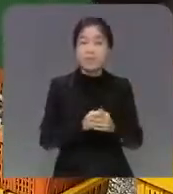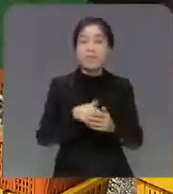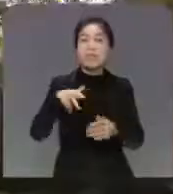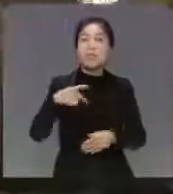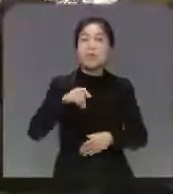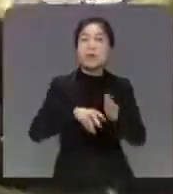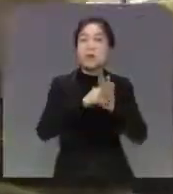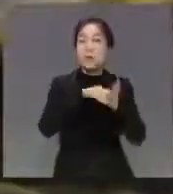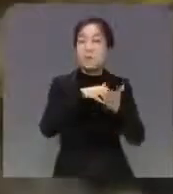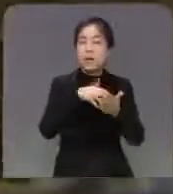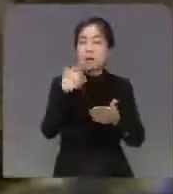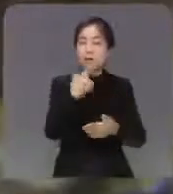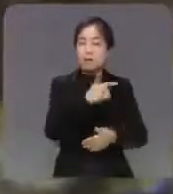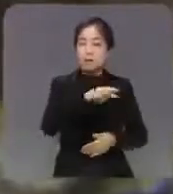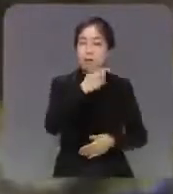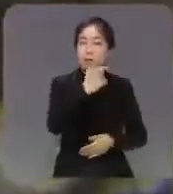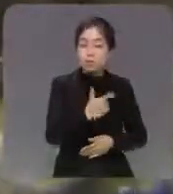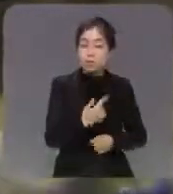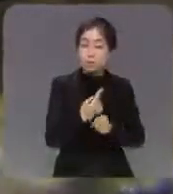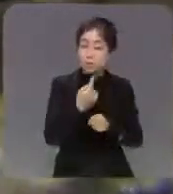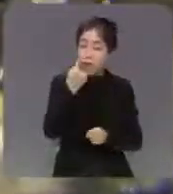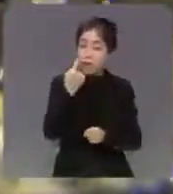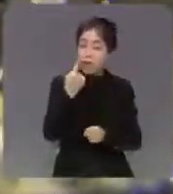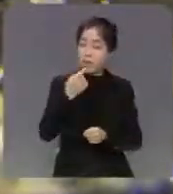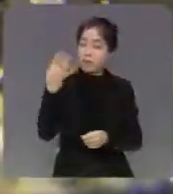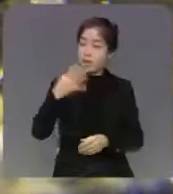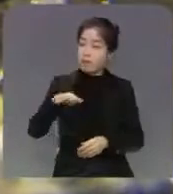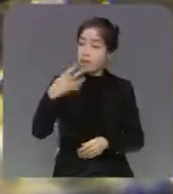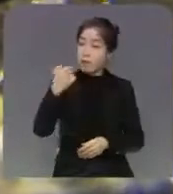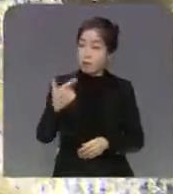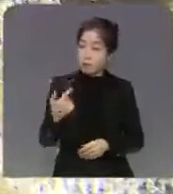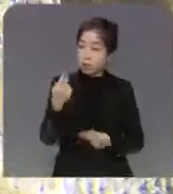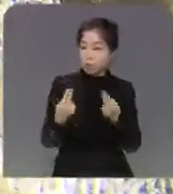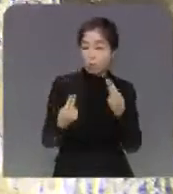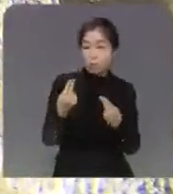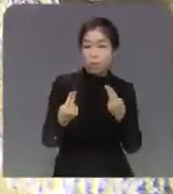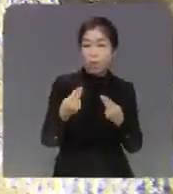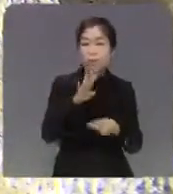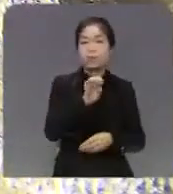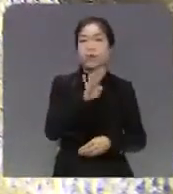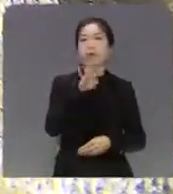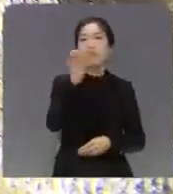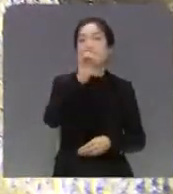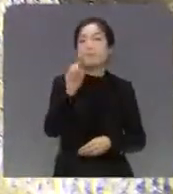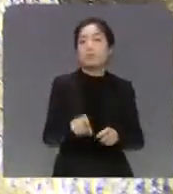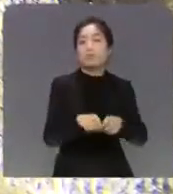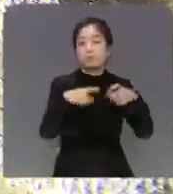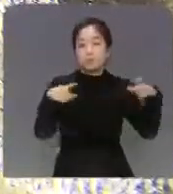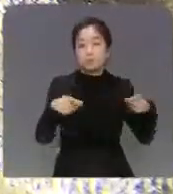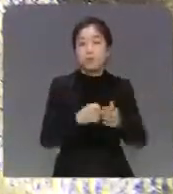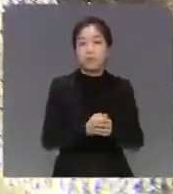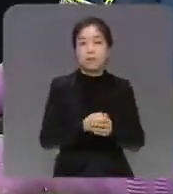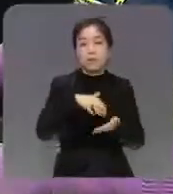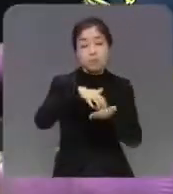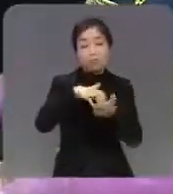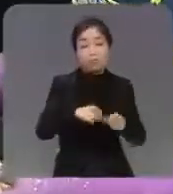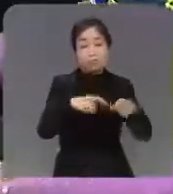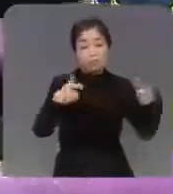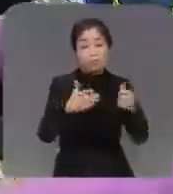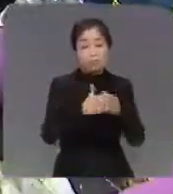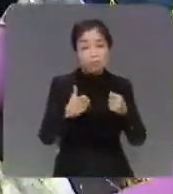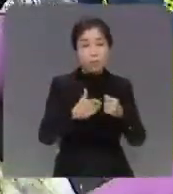경매량은 6,300톤으로 지난해 같은 기간 4,400톤에 비해 44%나 늘었습니다. 물량이 늘어나다